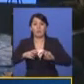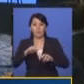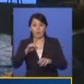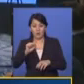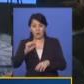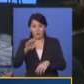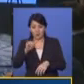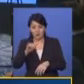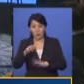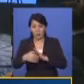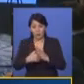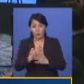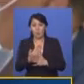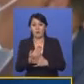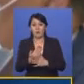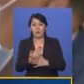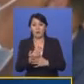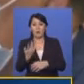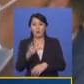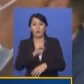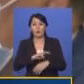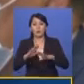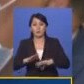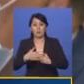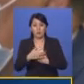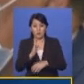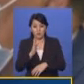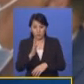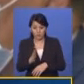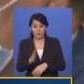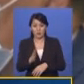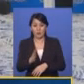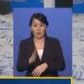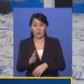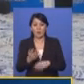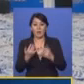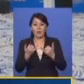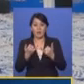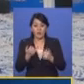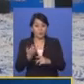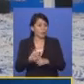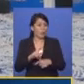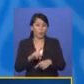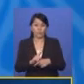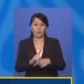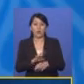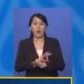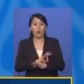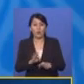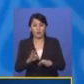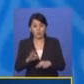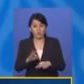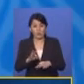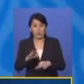Маңғыстауда жаңа айтып отырмыз, қанша жұмыс орны жаңада. Бұл қазір өте актуальный жағдай. Сондықтан